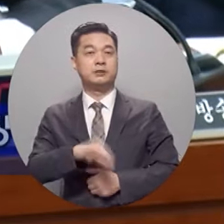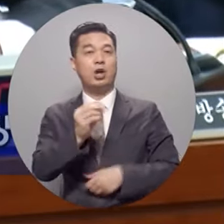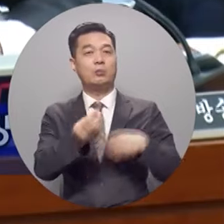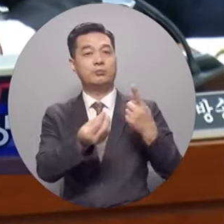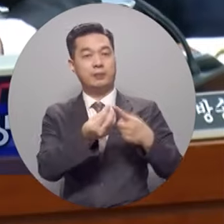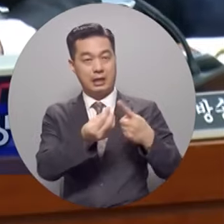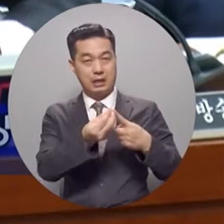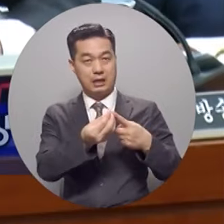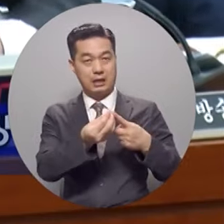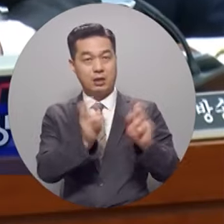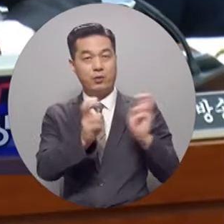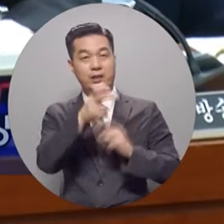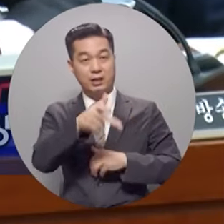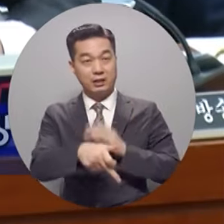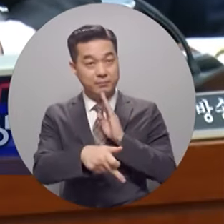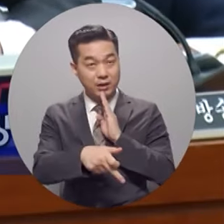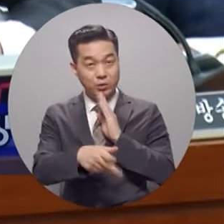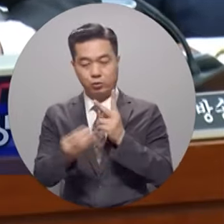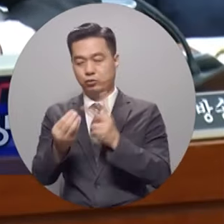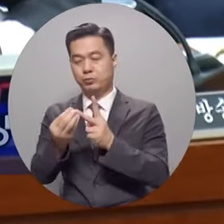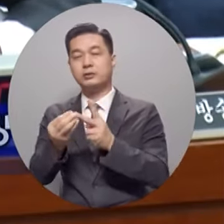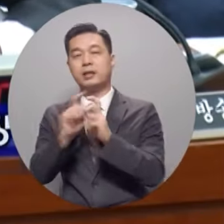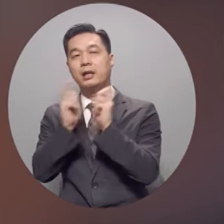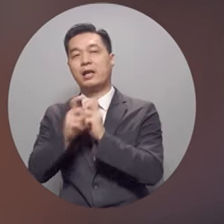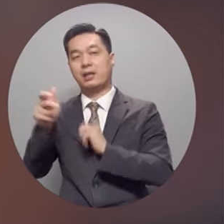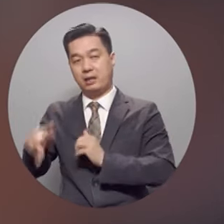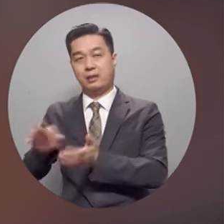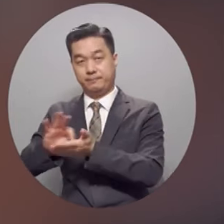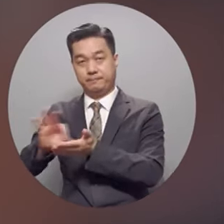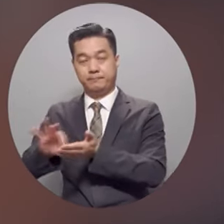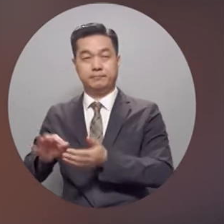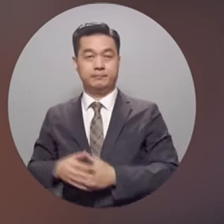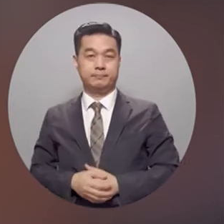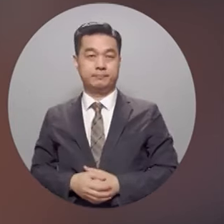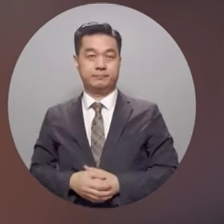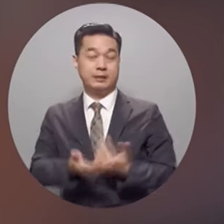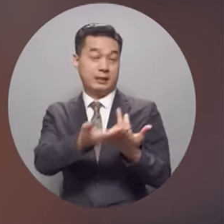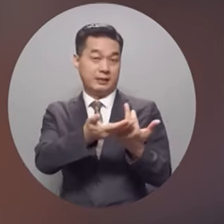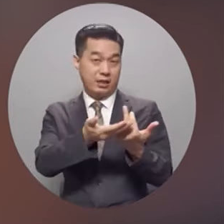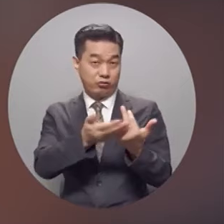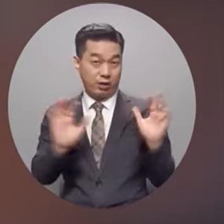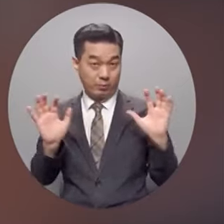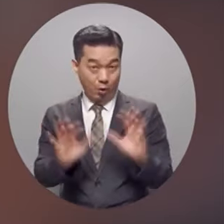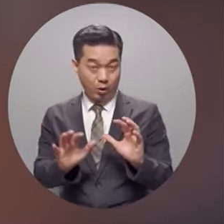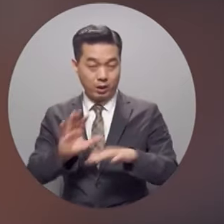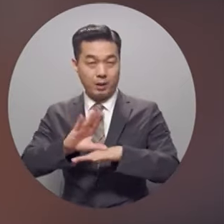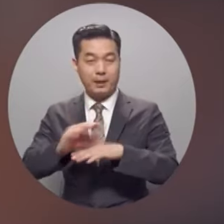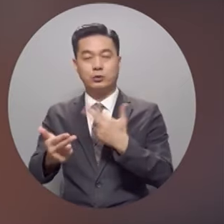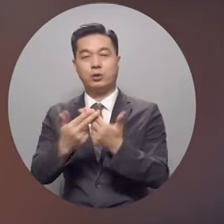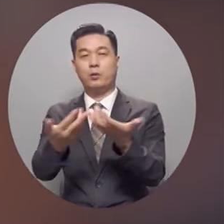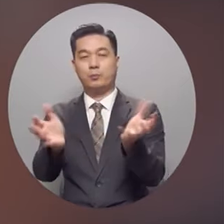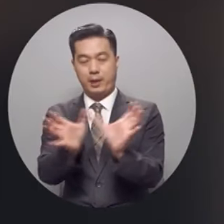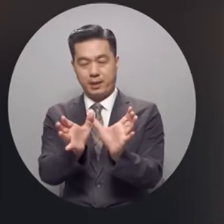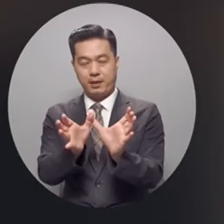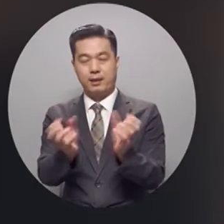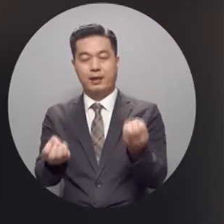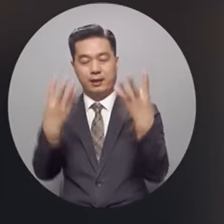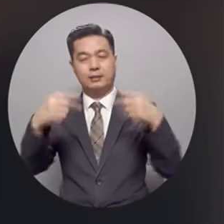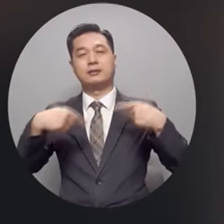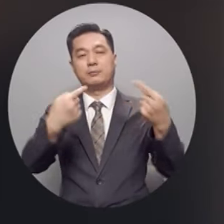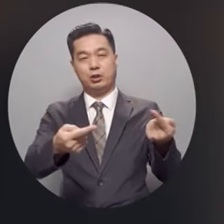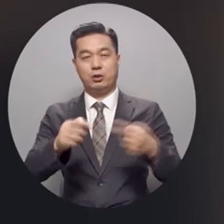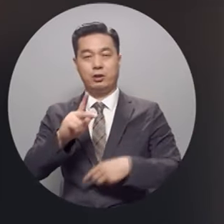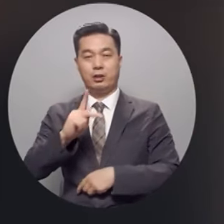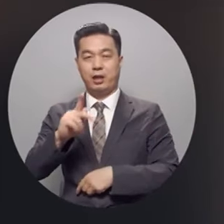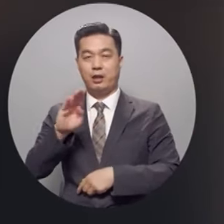아마 법인 카드로 했다고 하고 두 번째 이제 개인 카드로 했다고 합니다 예 제주에서 열린 방송협회 행사에 참석한 뒤 KBS